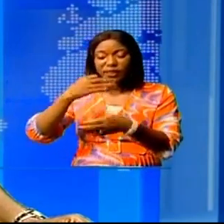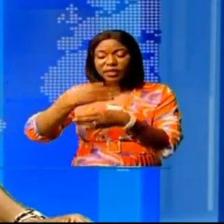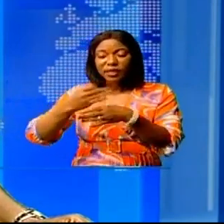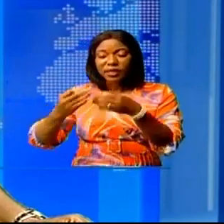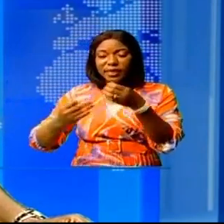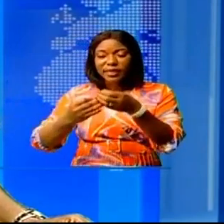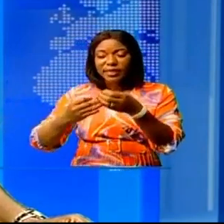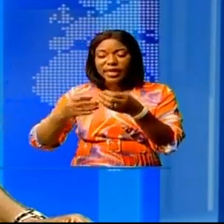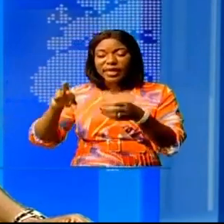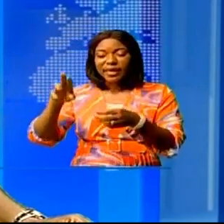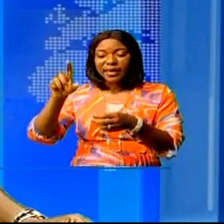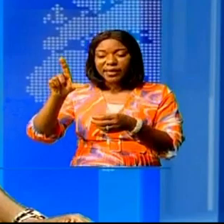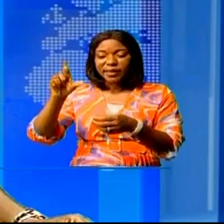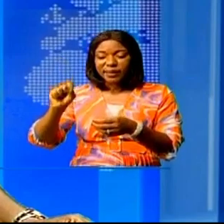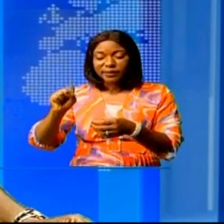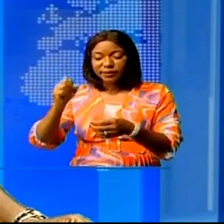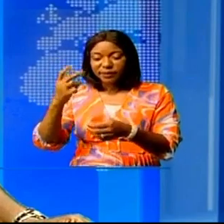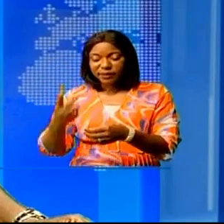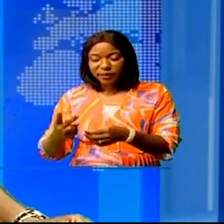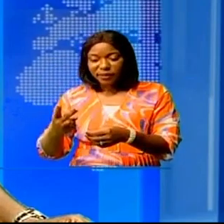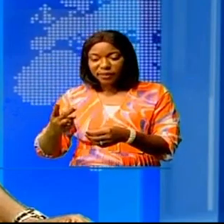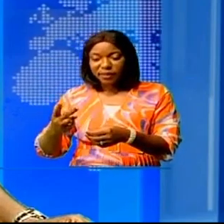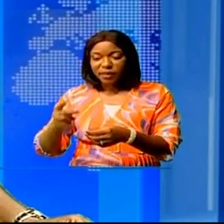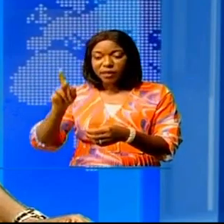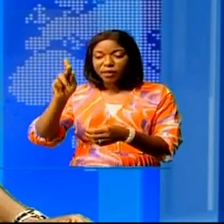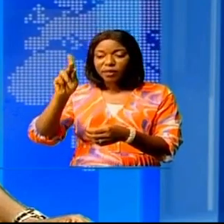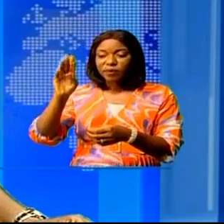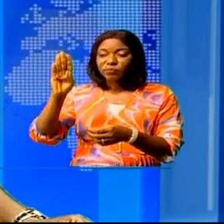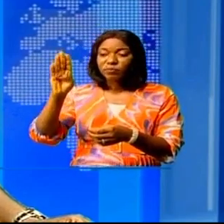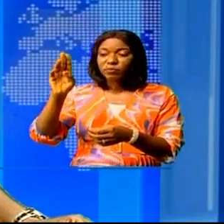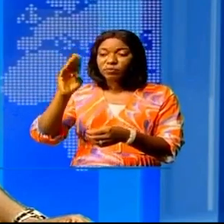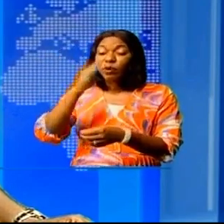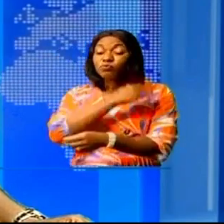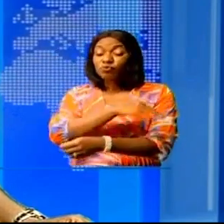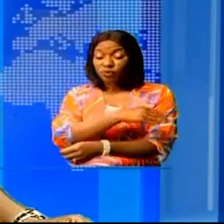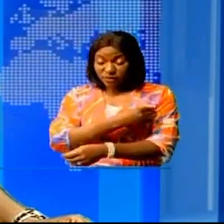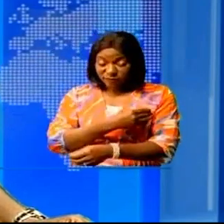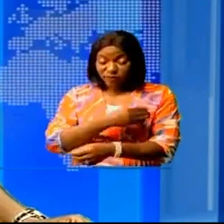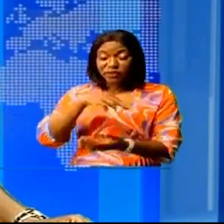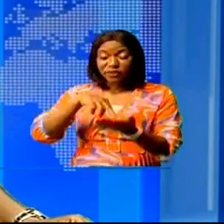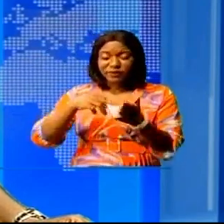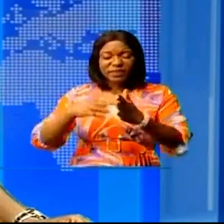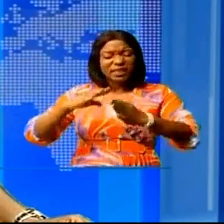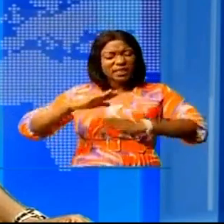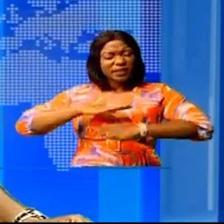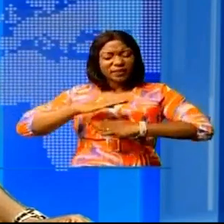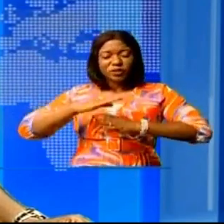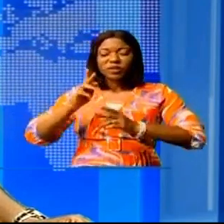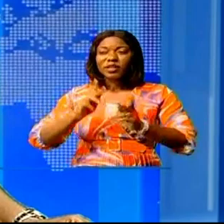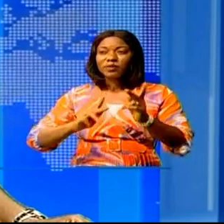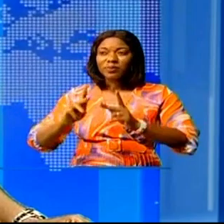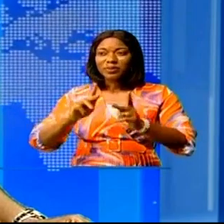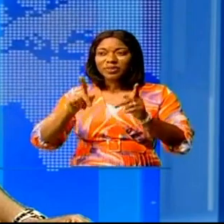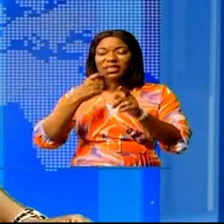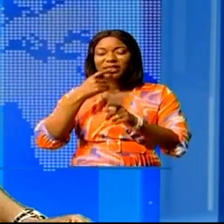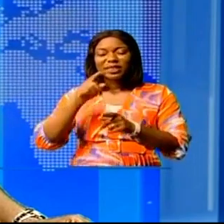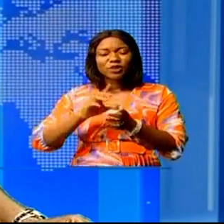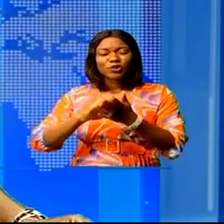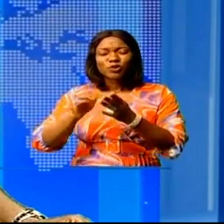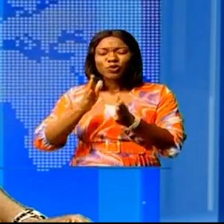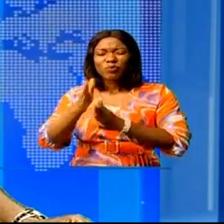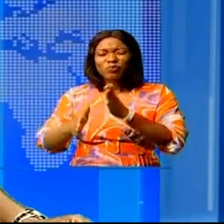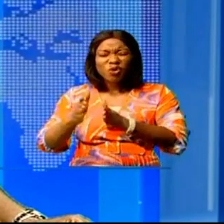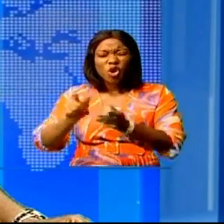la RND Axe Bukavu-Mwinga, une satisfaction de la population qui ne fera plus de longs